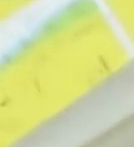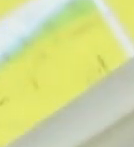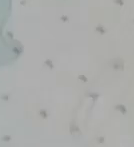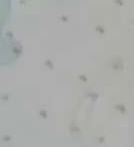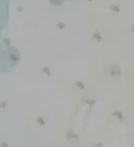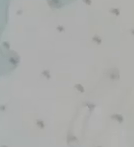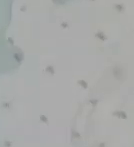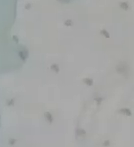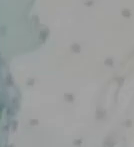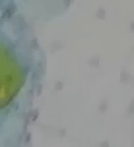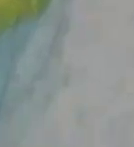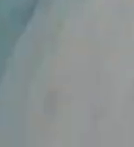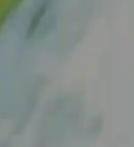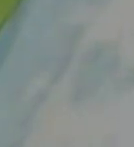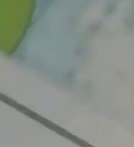di perairan Kabil.